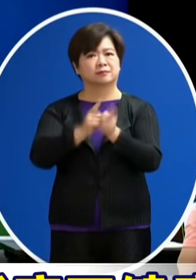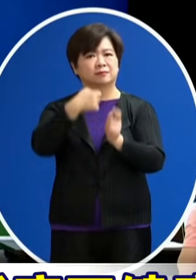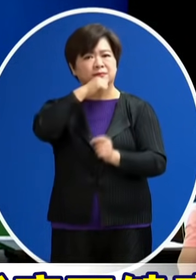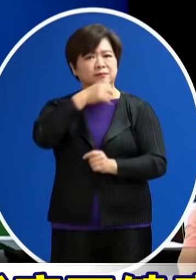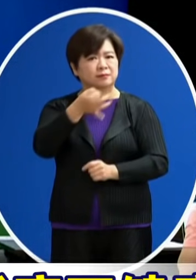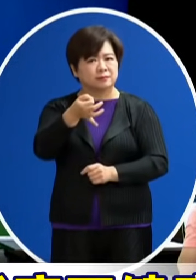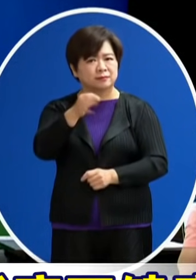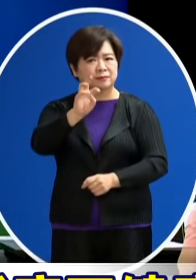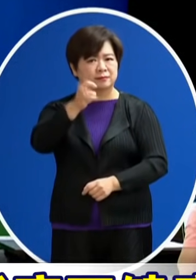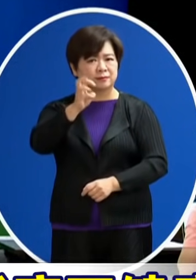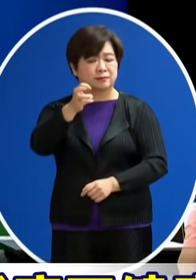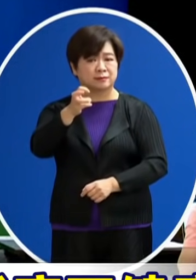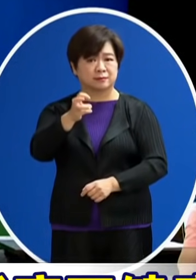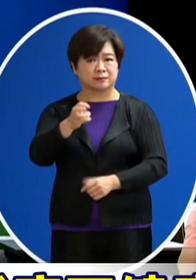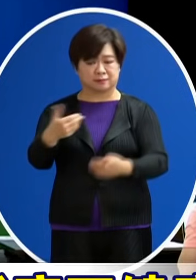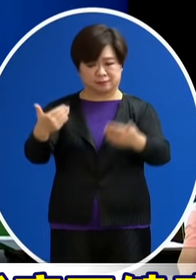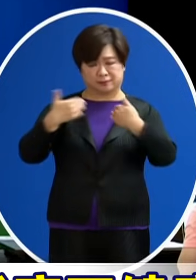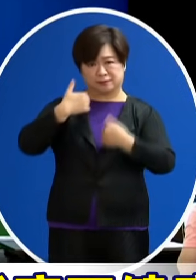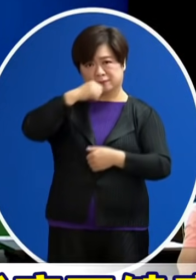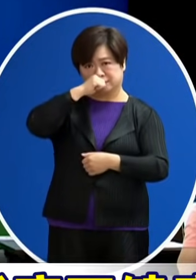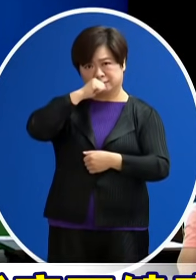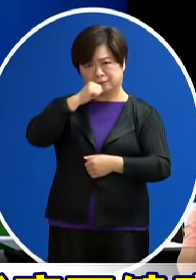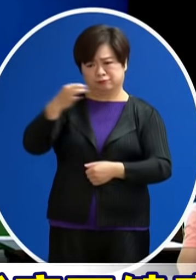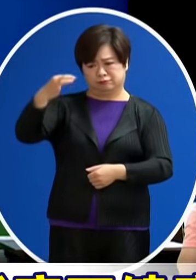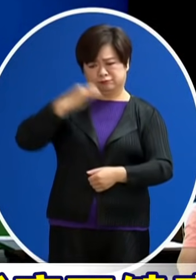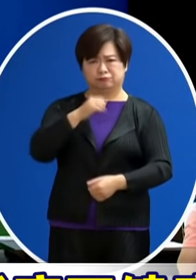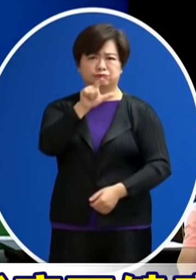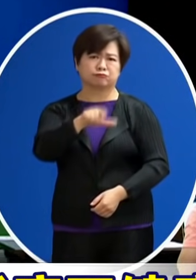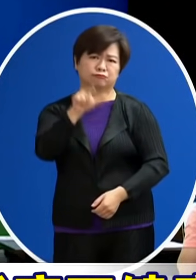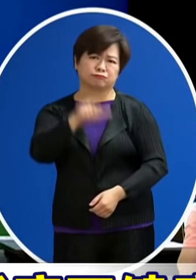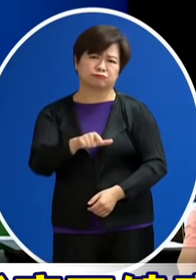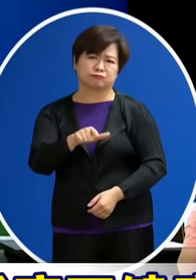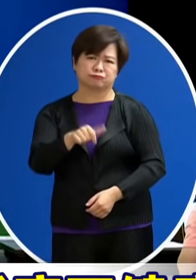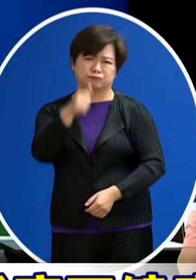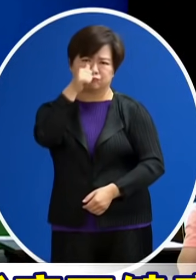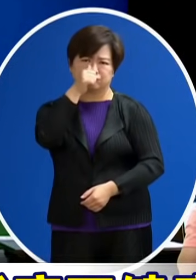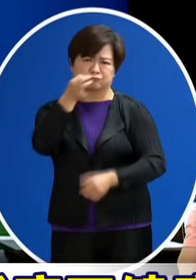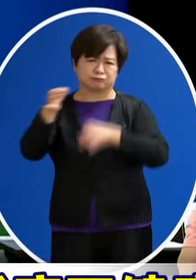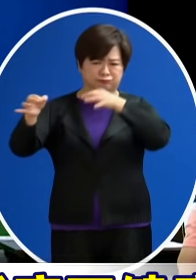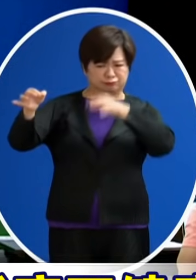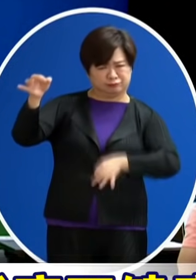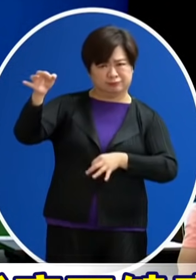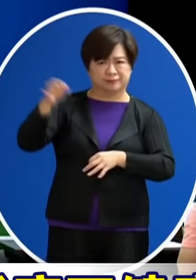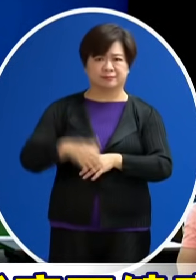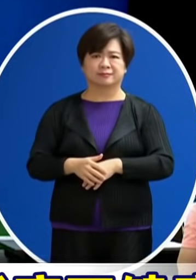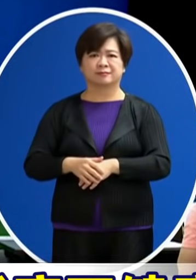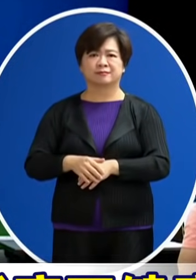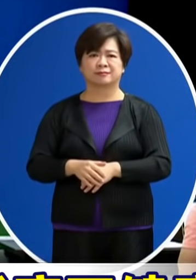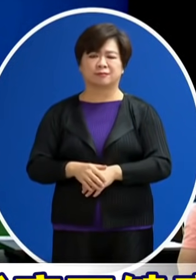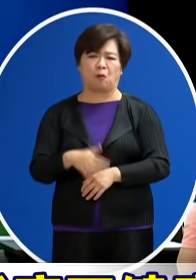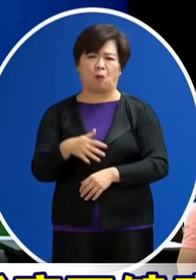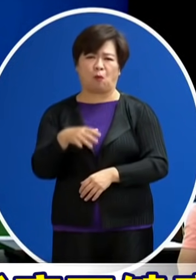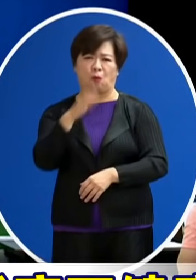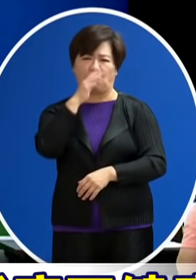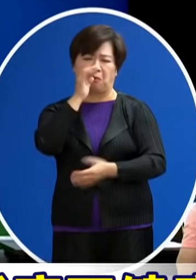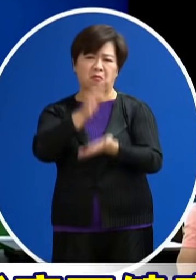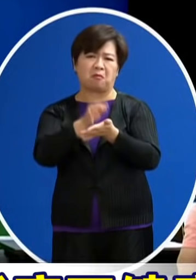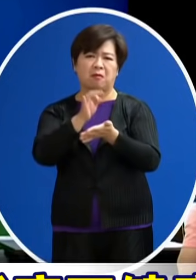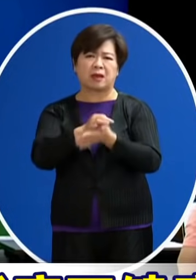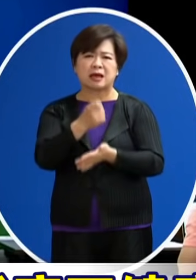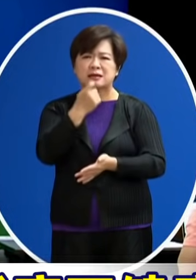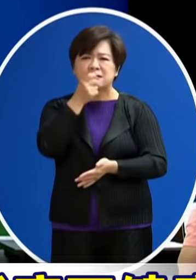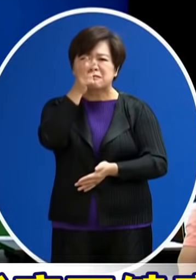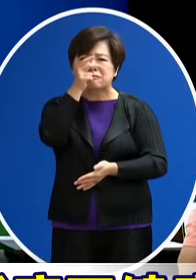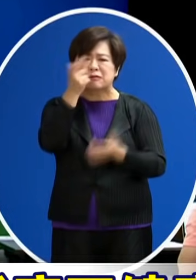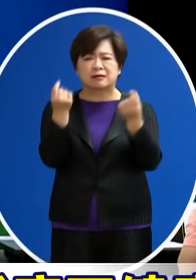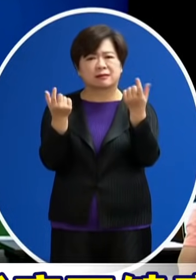那国内受试者为什么只有拿6,000元？有略质疑说是把台湾人当成是廉价的白老鼠。想请问说，国产疫苗的